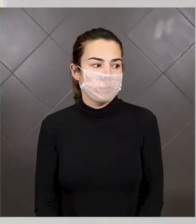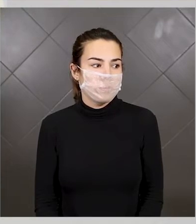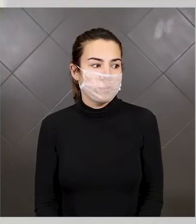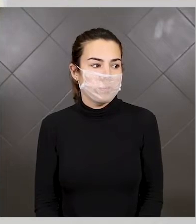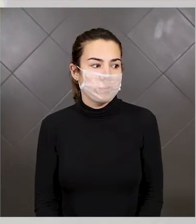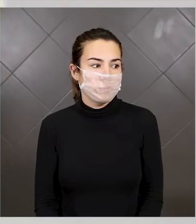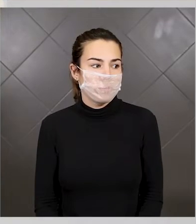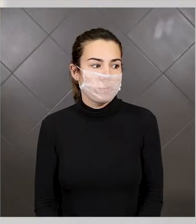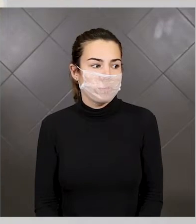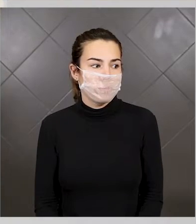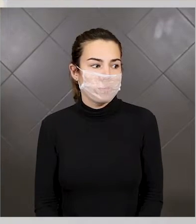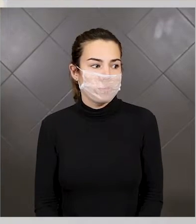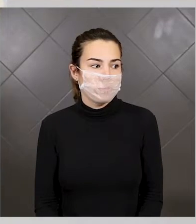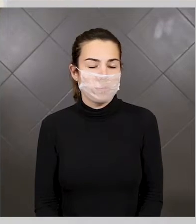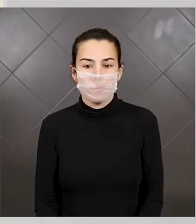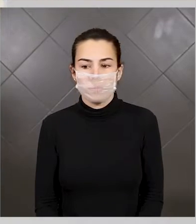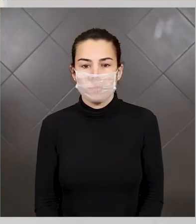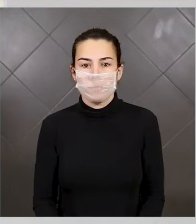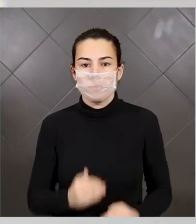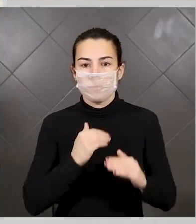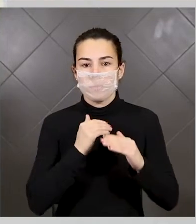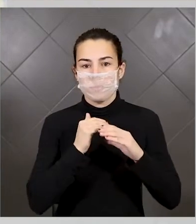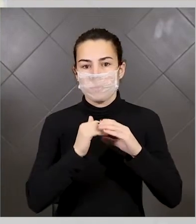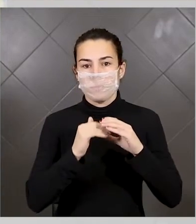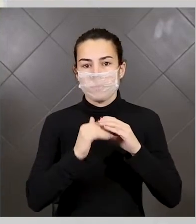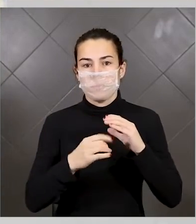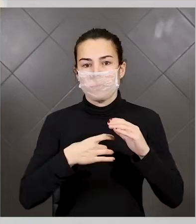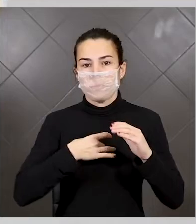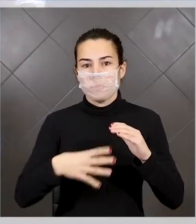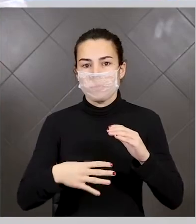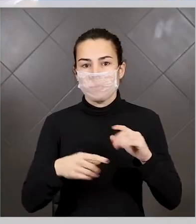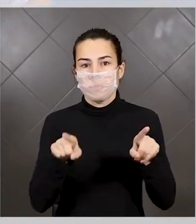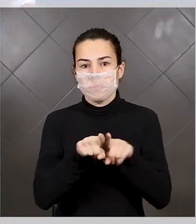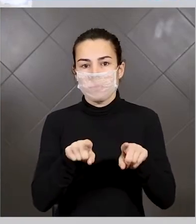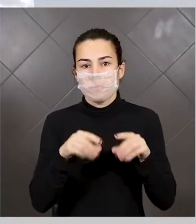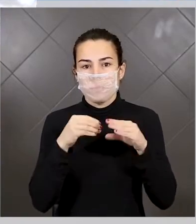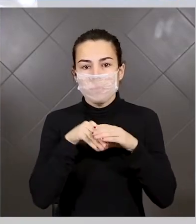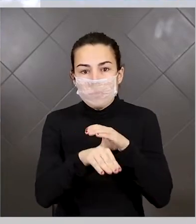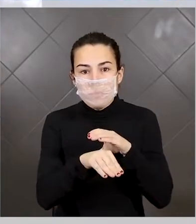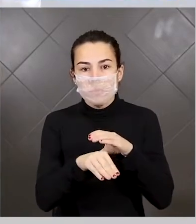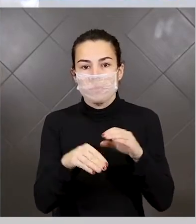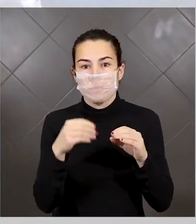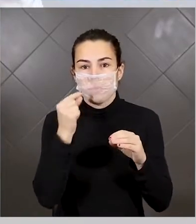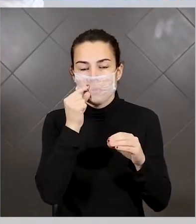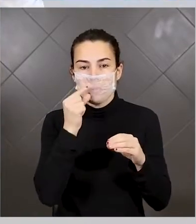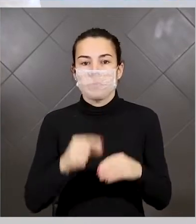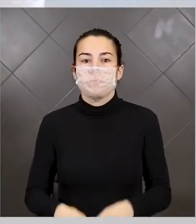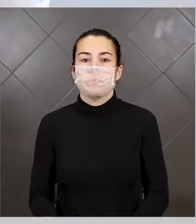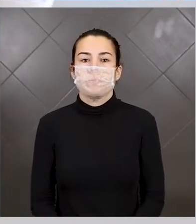perquè com a nosaltres, com us agrada tenir un nom, si no, Joan? Sí. I dels pastissos igual.